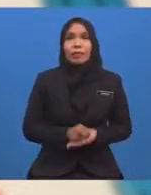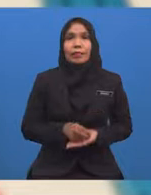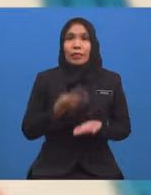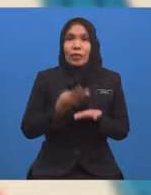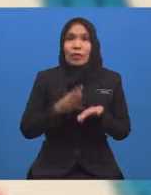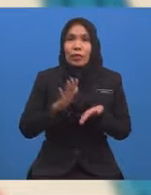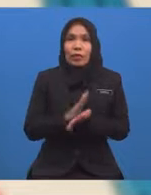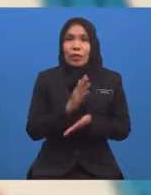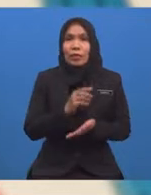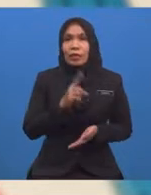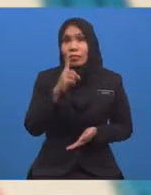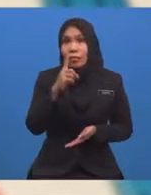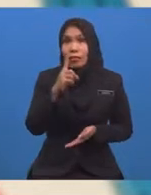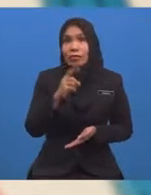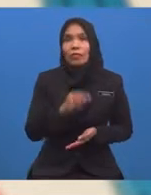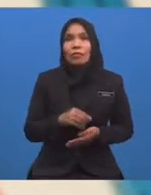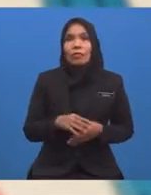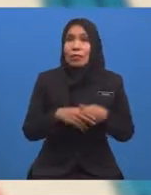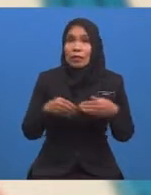soalan ini